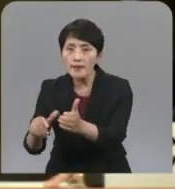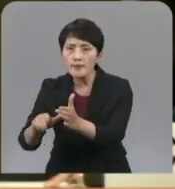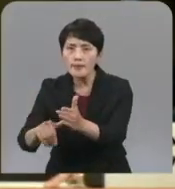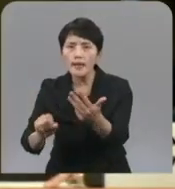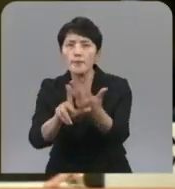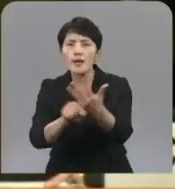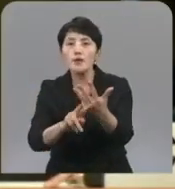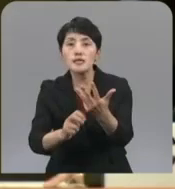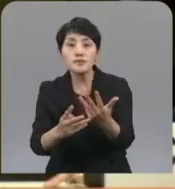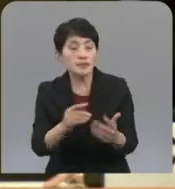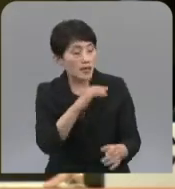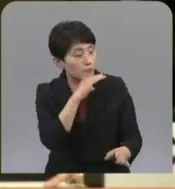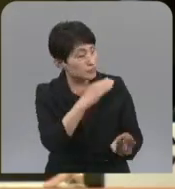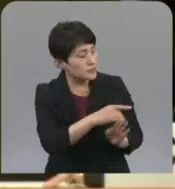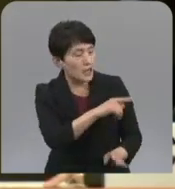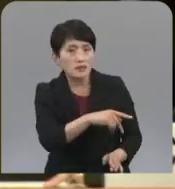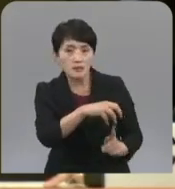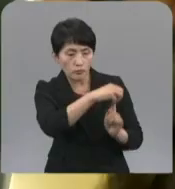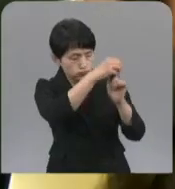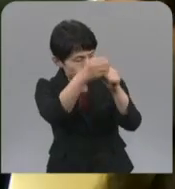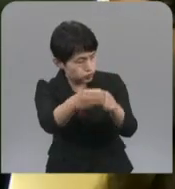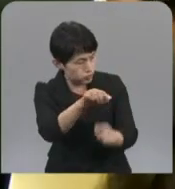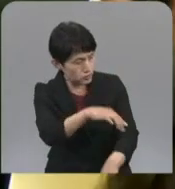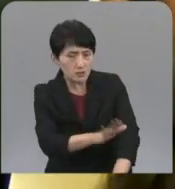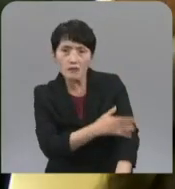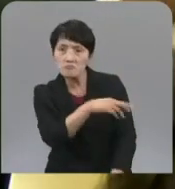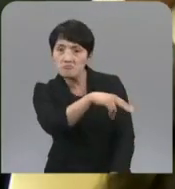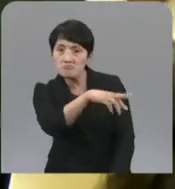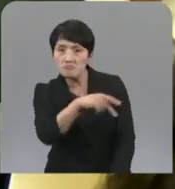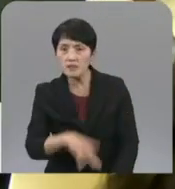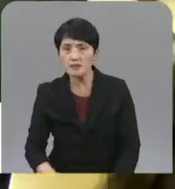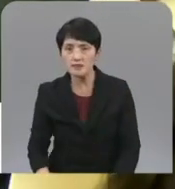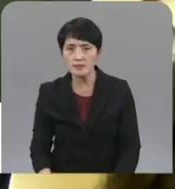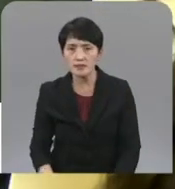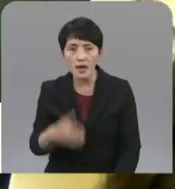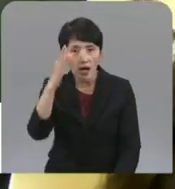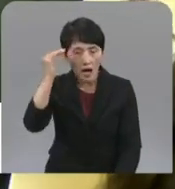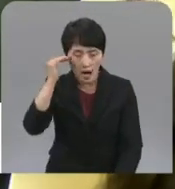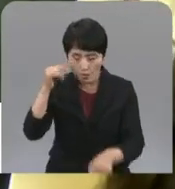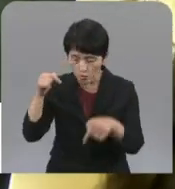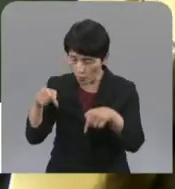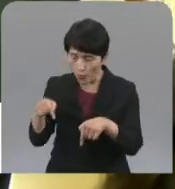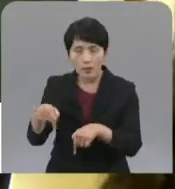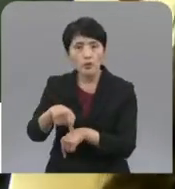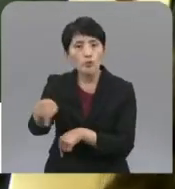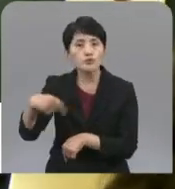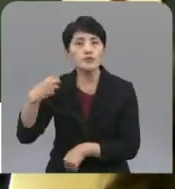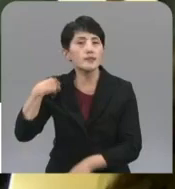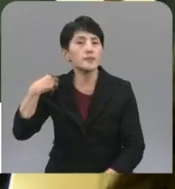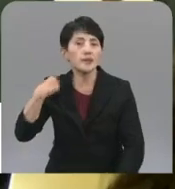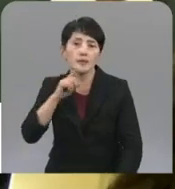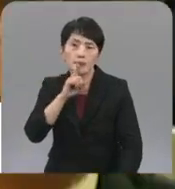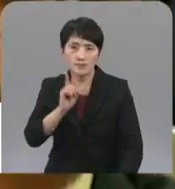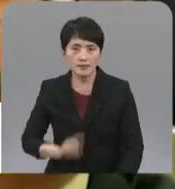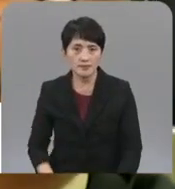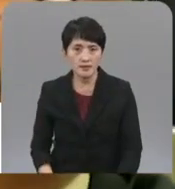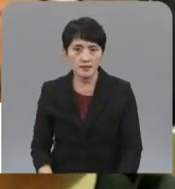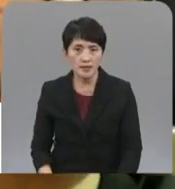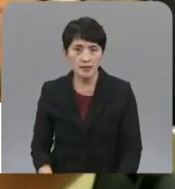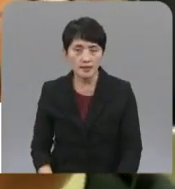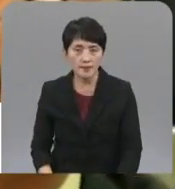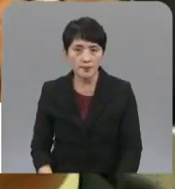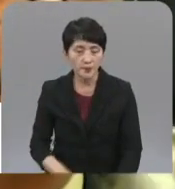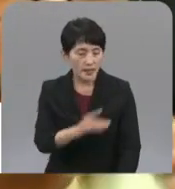زعمت انه صاروخ فضائي يوم الخميس الماضي واصدرت باك اونجين مديره اداره نزع